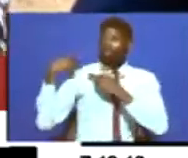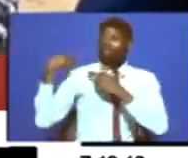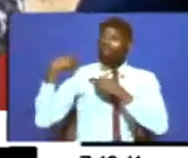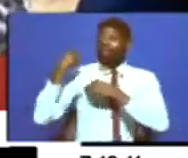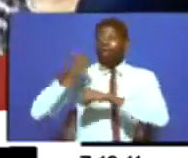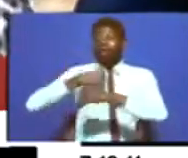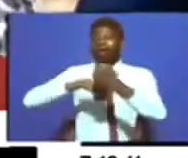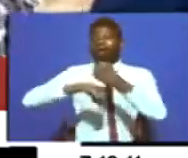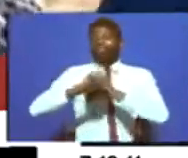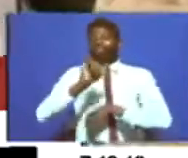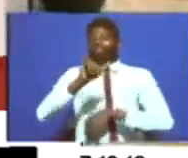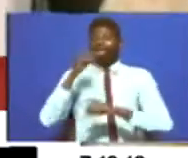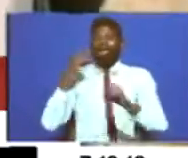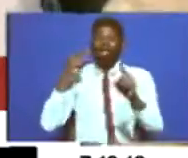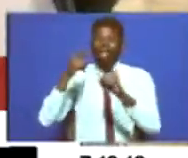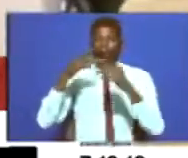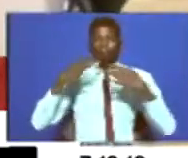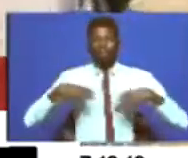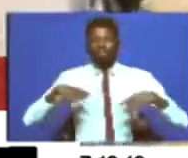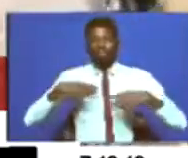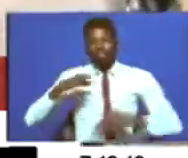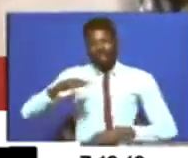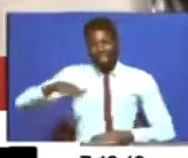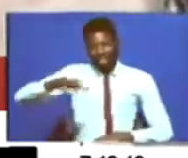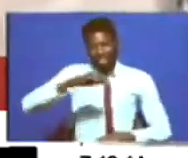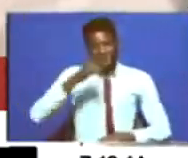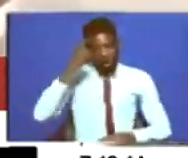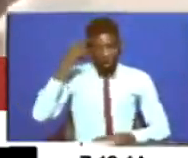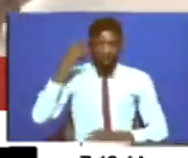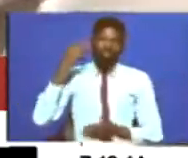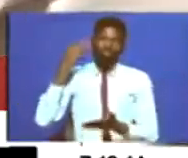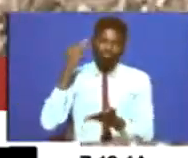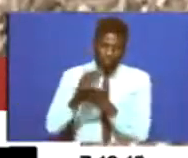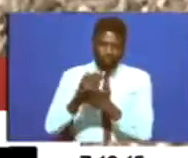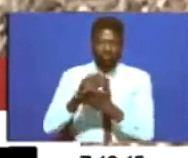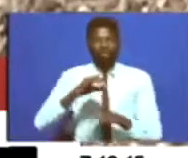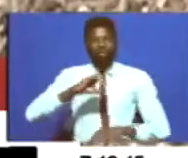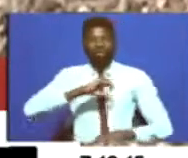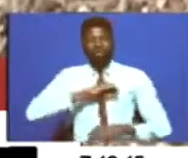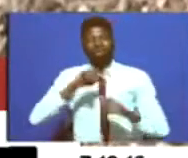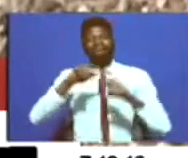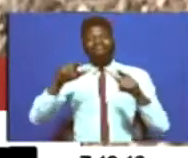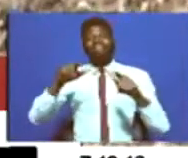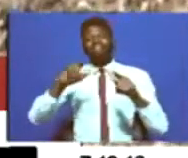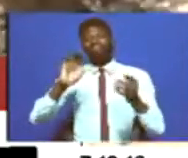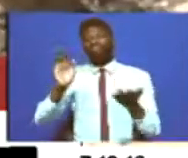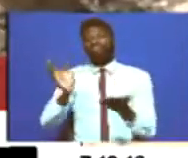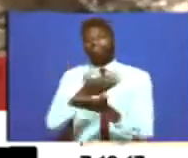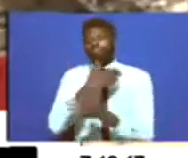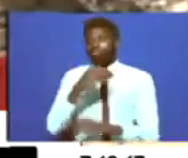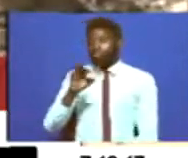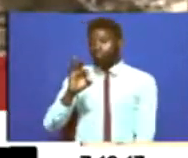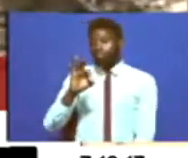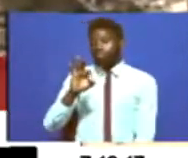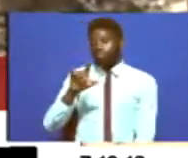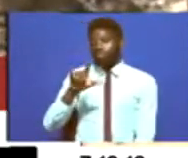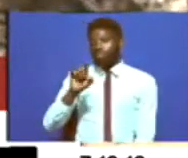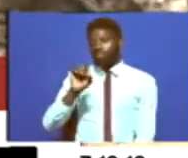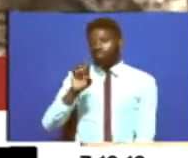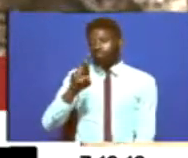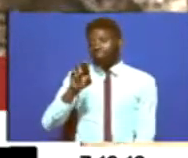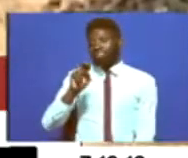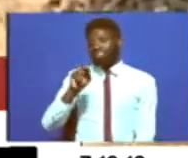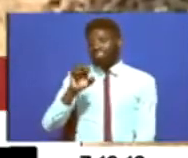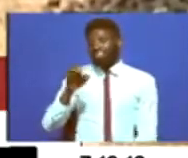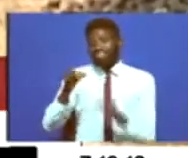inalenga kuwapokonya ardhi wamiliki halisi wa ardhi hiyo. Florence Achogi ambaye anamiliki ardhi ekari 5.5